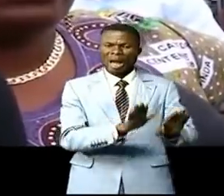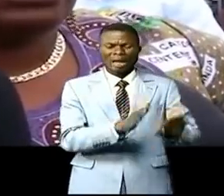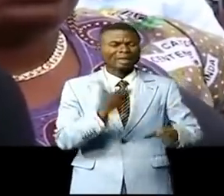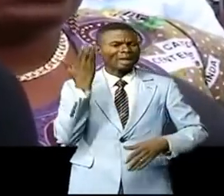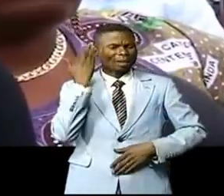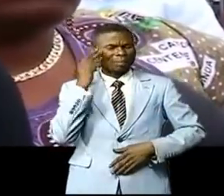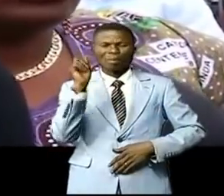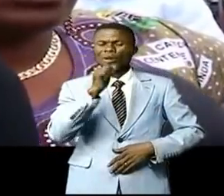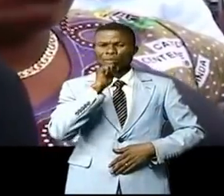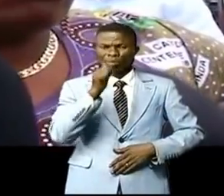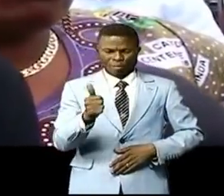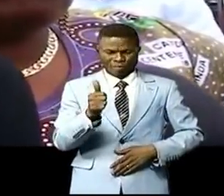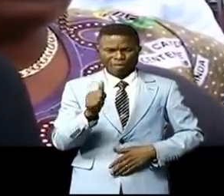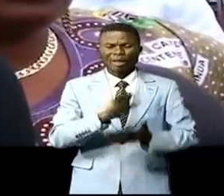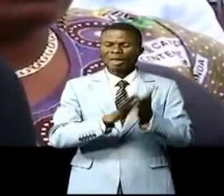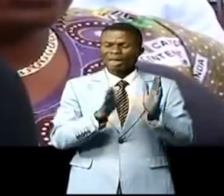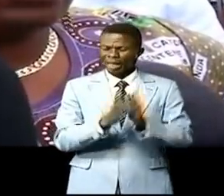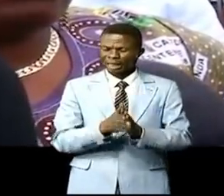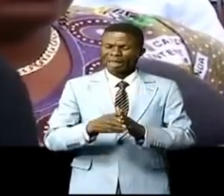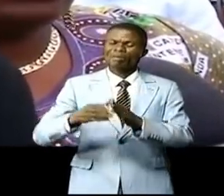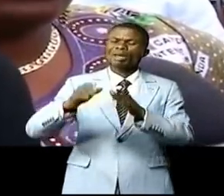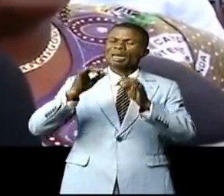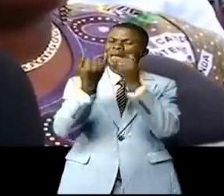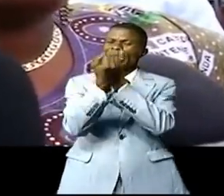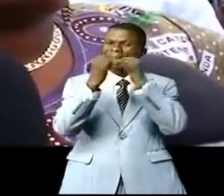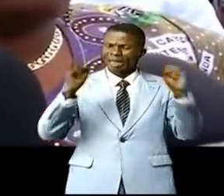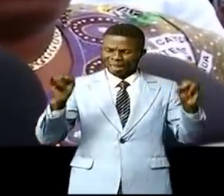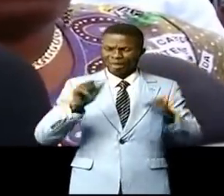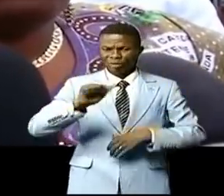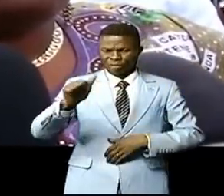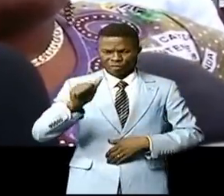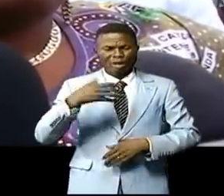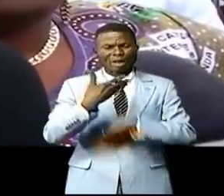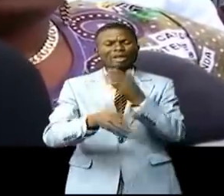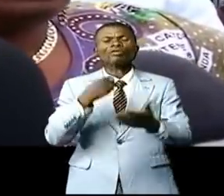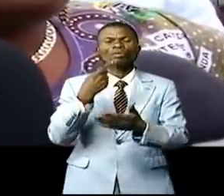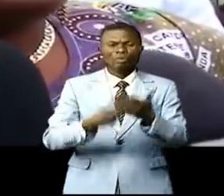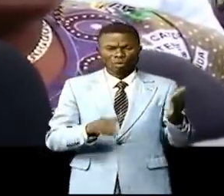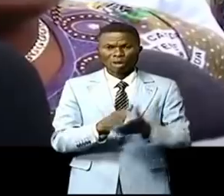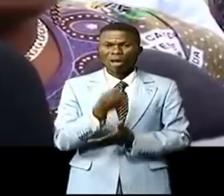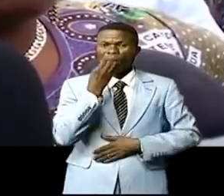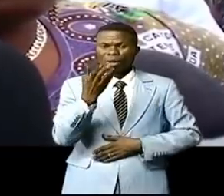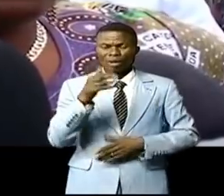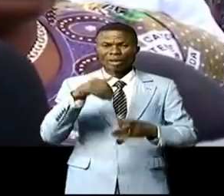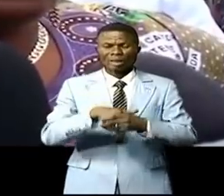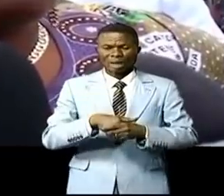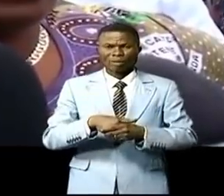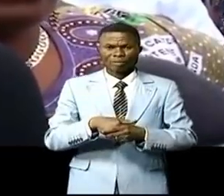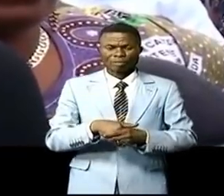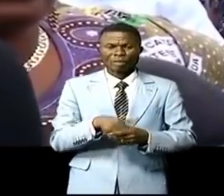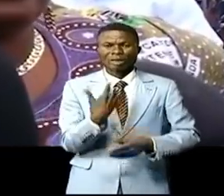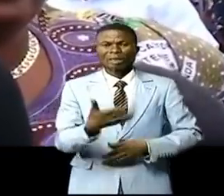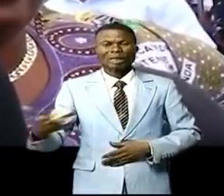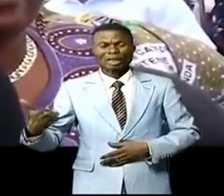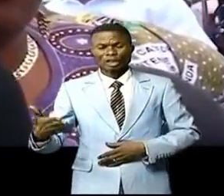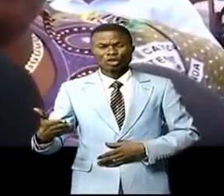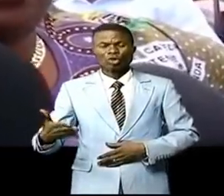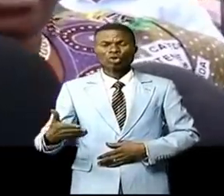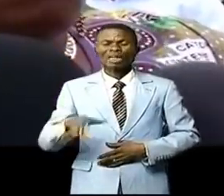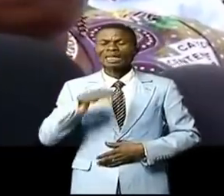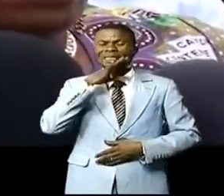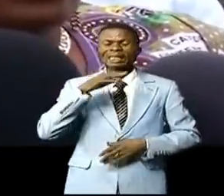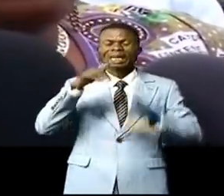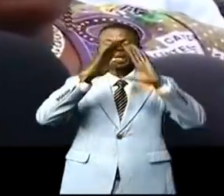rôle dans tout ce qui est comme changement climatique. Qu'est-ce qu'elles font, par exemple, dans la gestion des déchets ménagers? Quel est leur